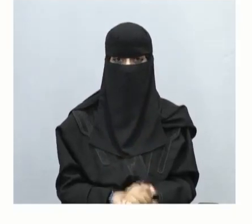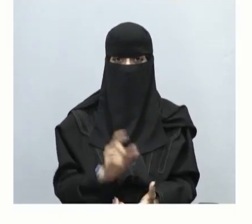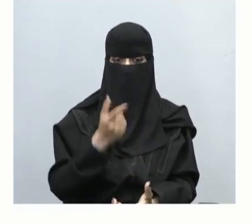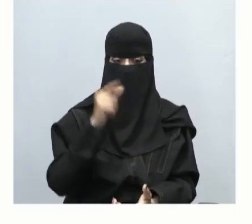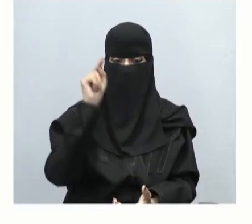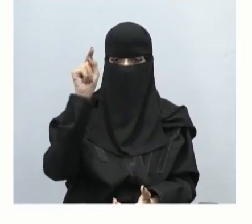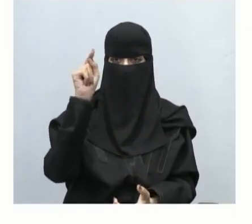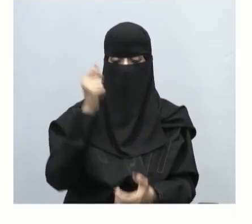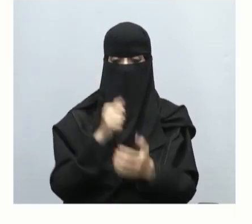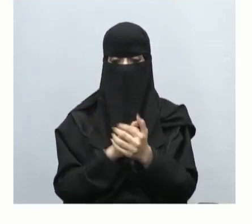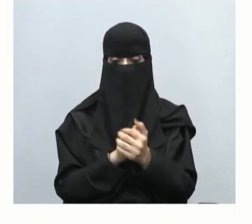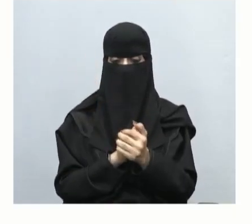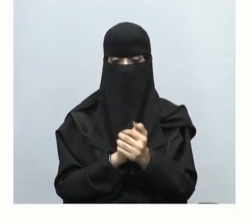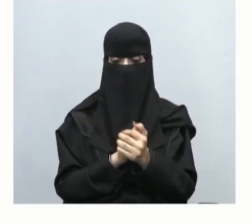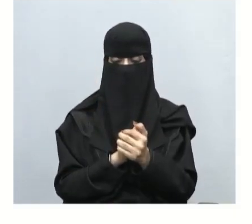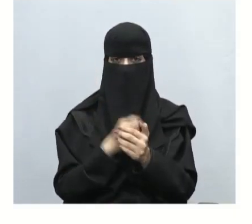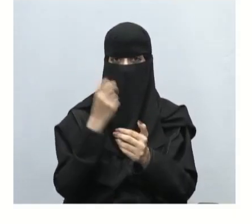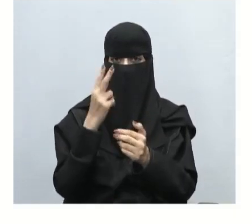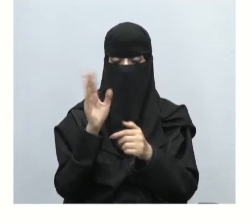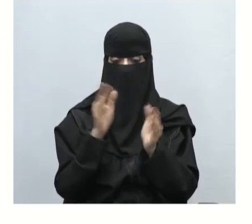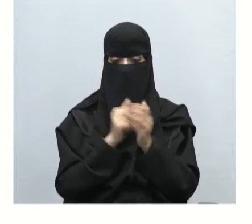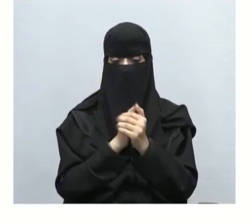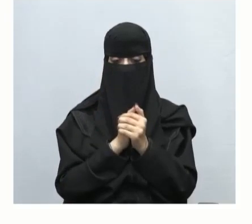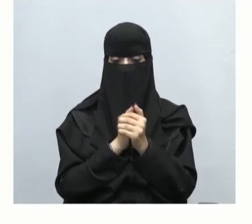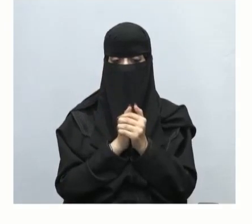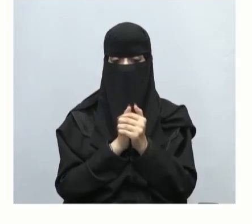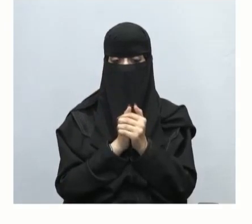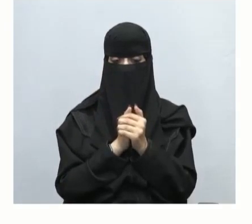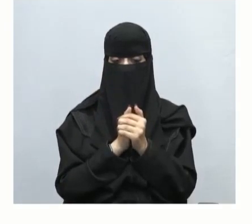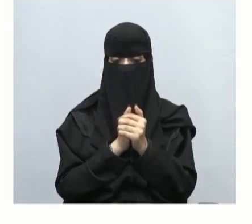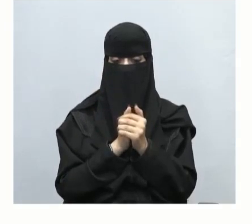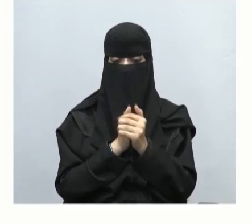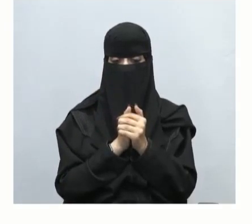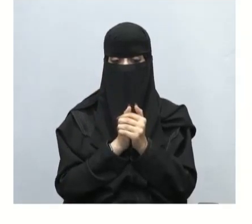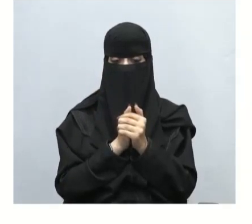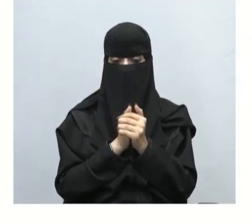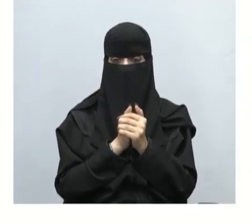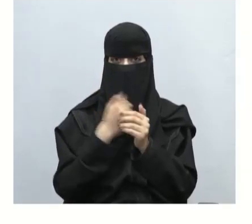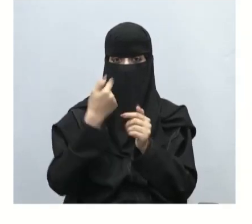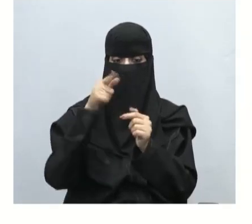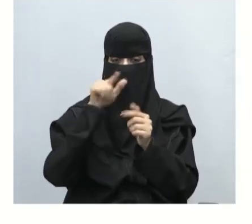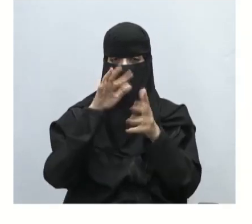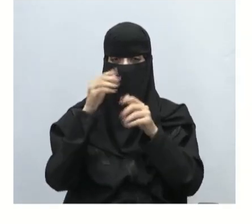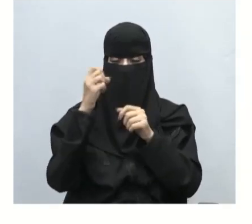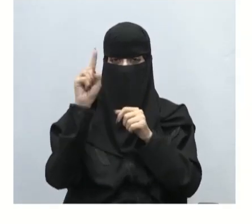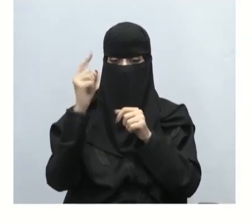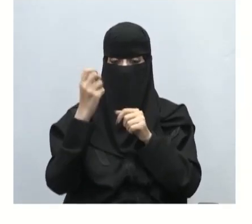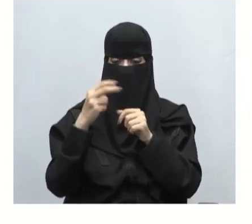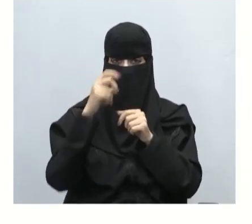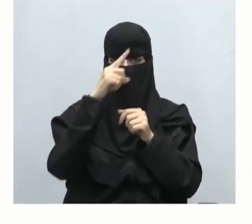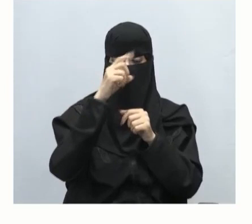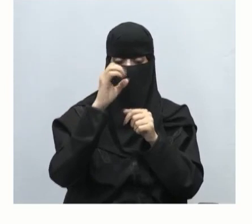قلنا 3 ورب وهذه هي النقطه الثانيه 2 وصفر وهذه هي النقطه الثالثه تقريبا سالب 3